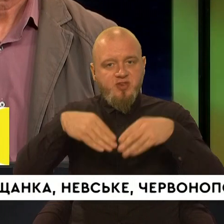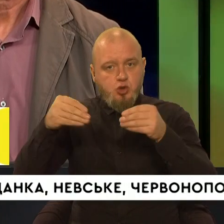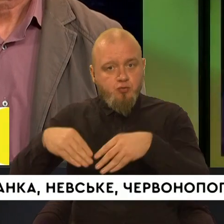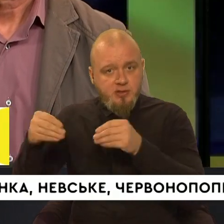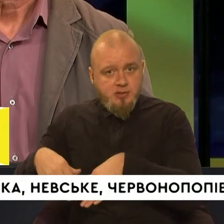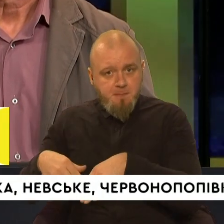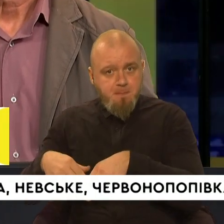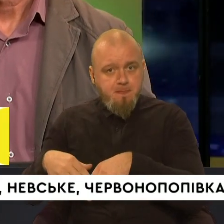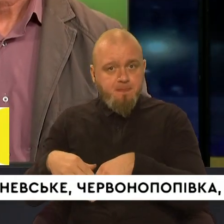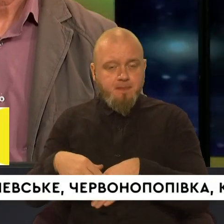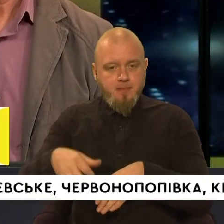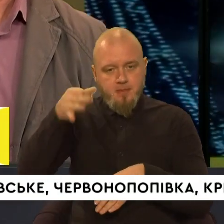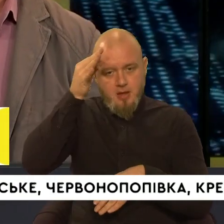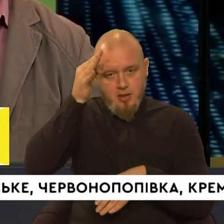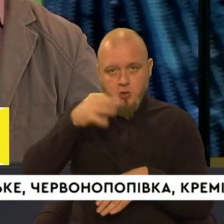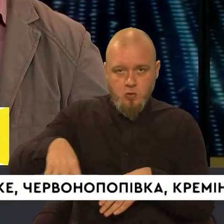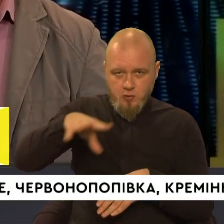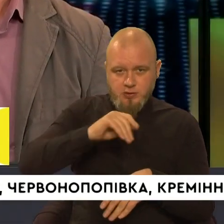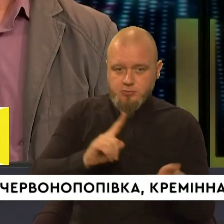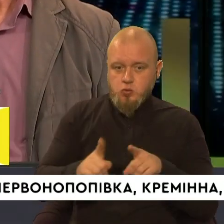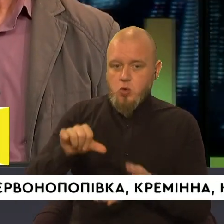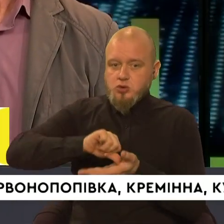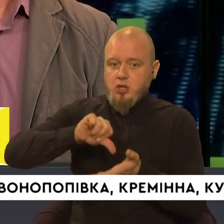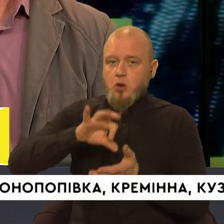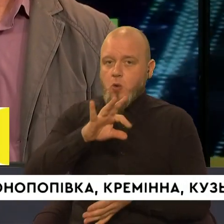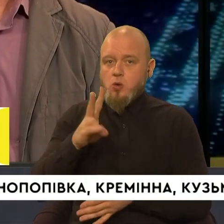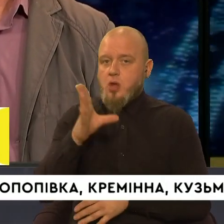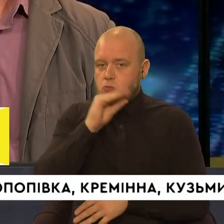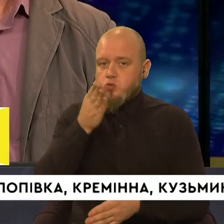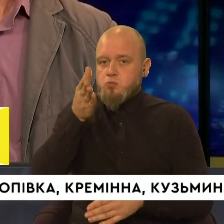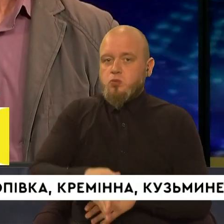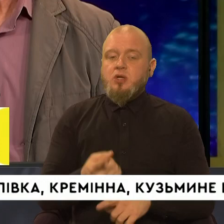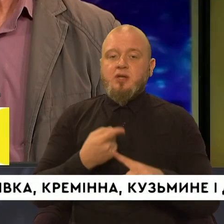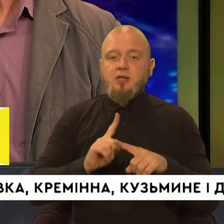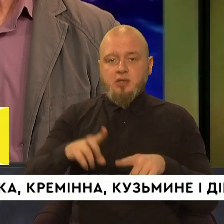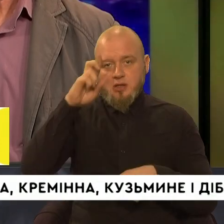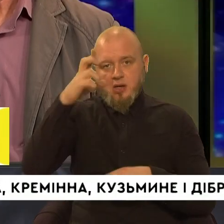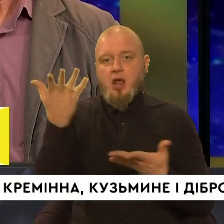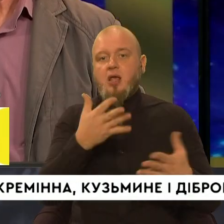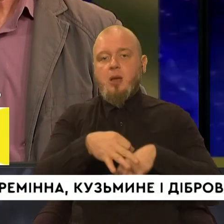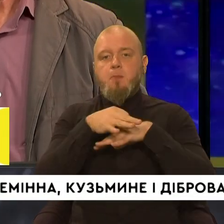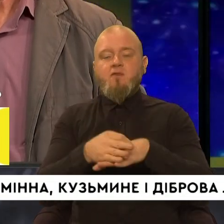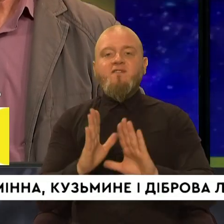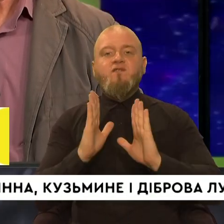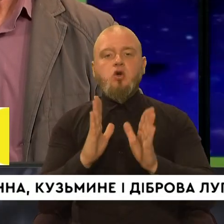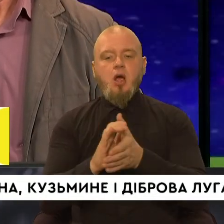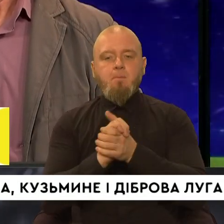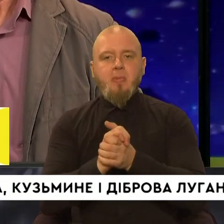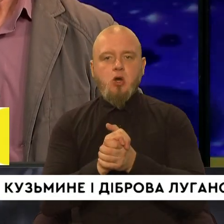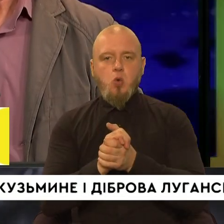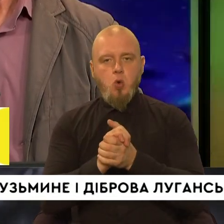вирішуватися. Нагадаю всім, що членами ООН можуть бути ті країни, які проводять виключно